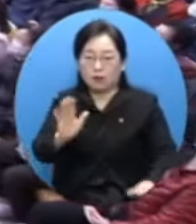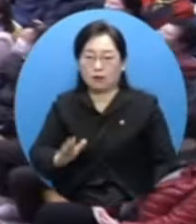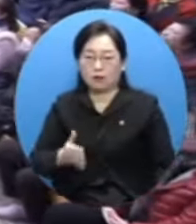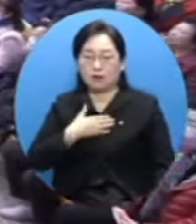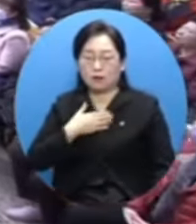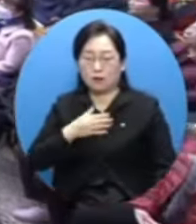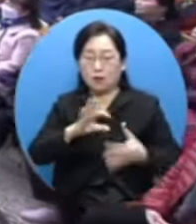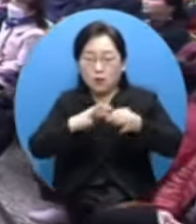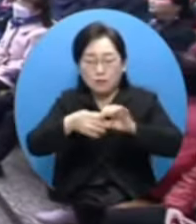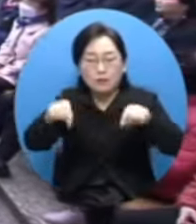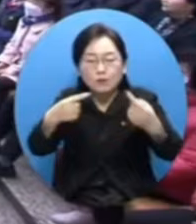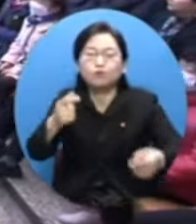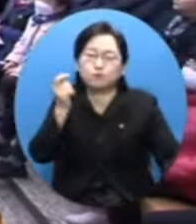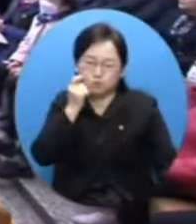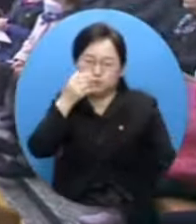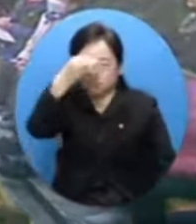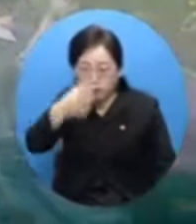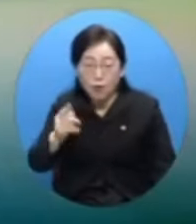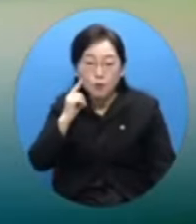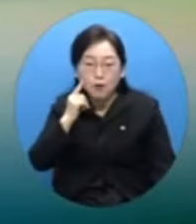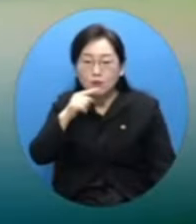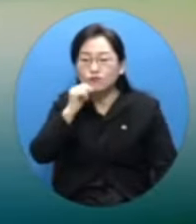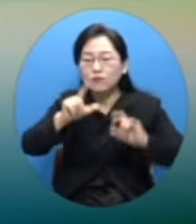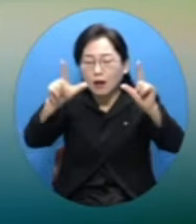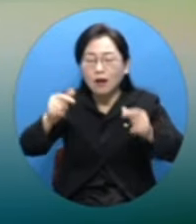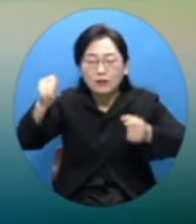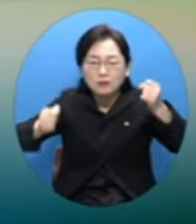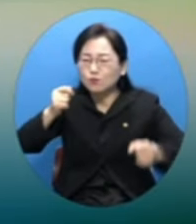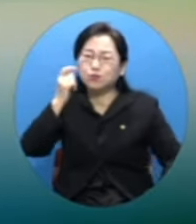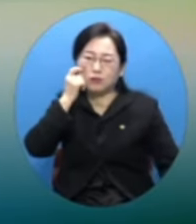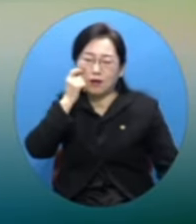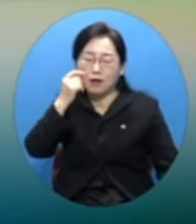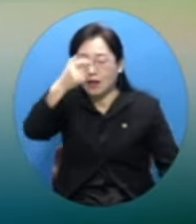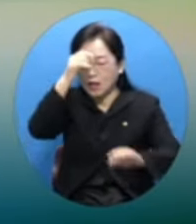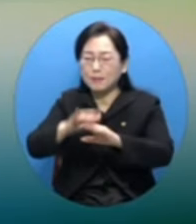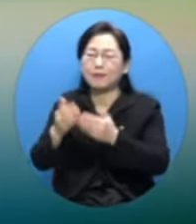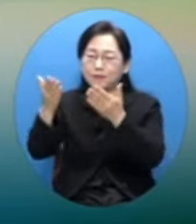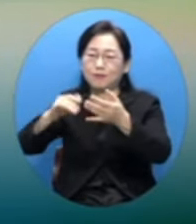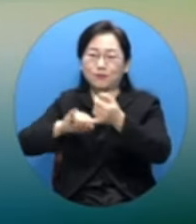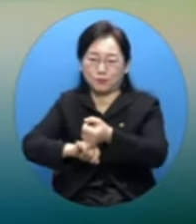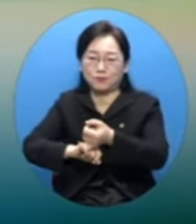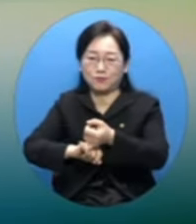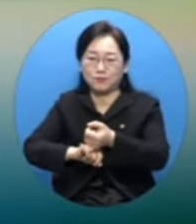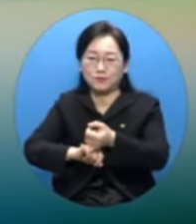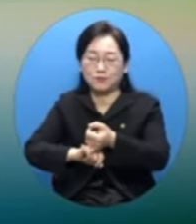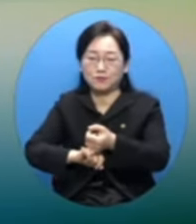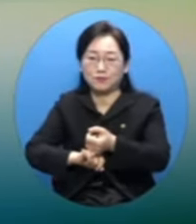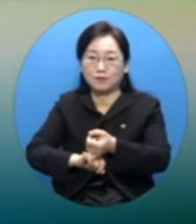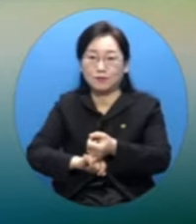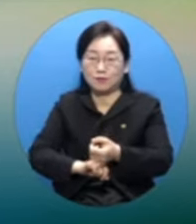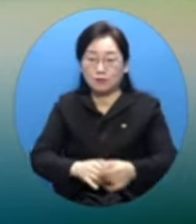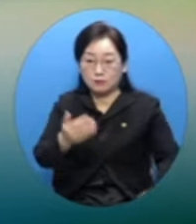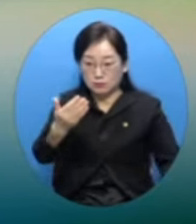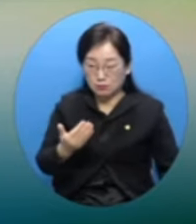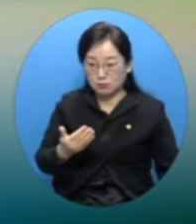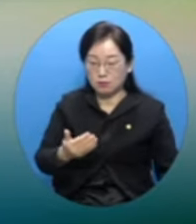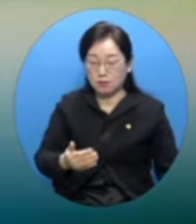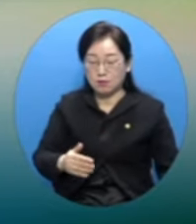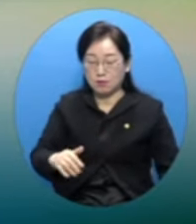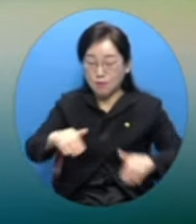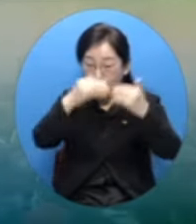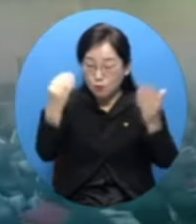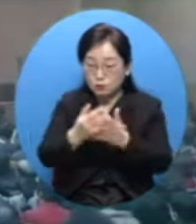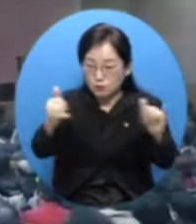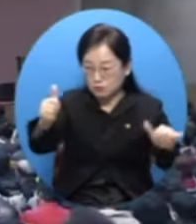없음을 선포합니다. 저는 주일에는 뛸 수 없습니다. 주일에는 예배를 드려야 합니다. 이전까지 그를 칭찬하고 환호했던 모든